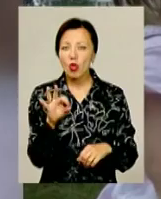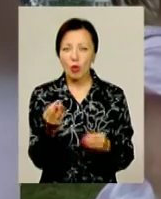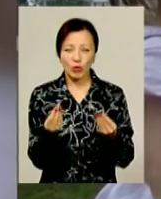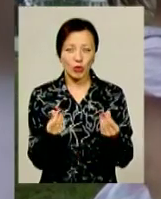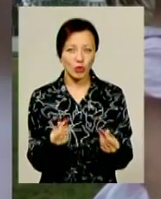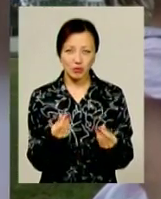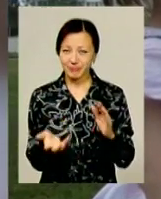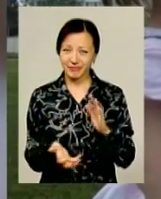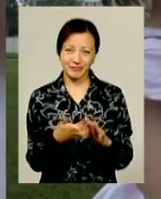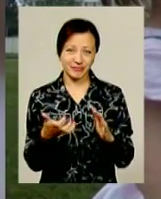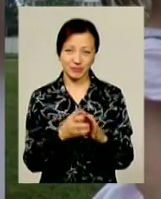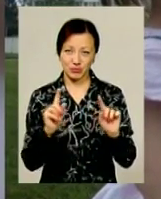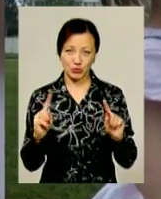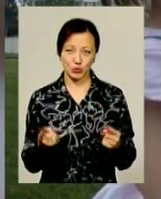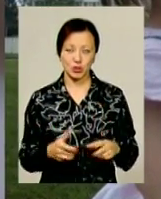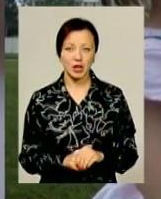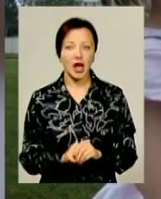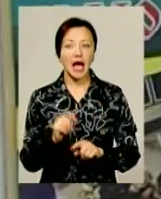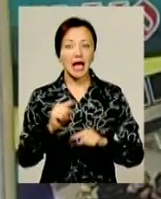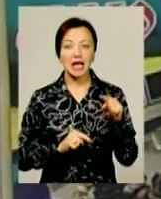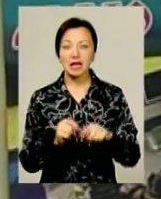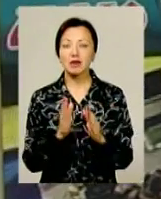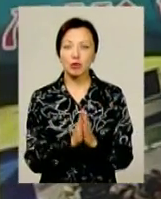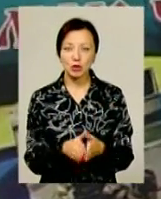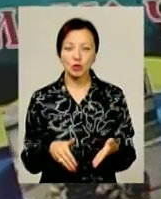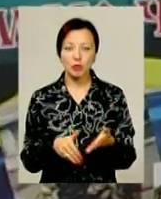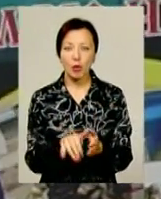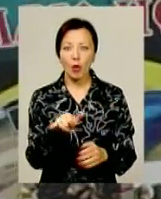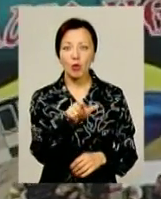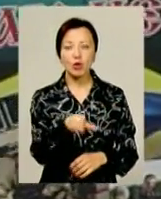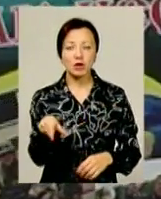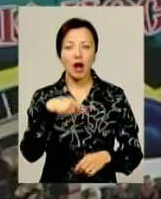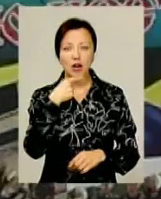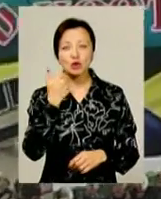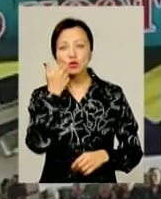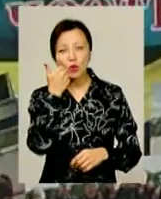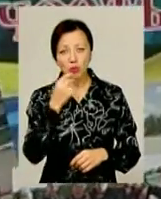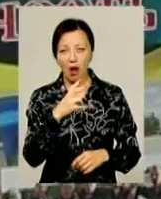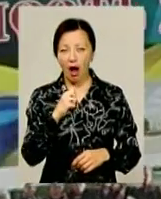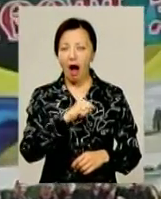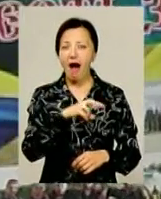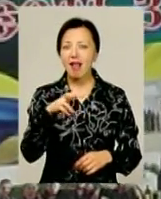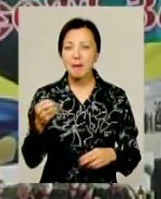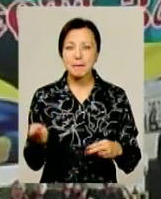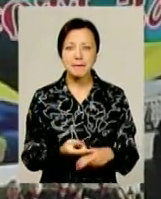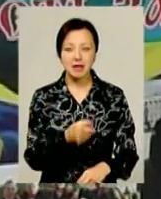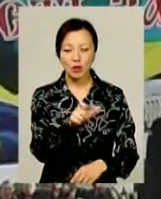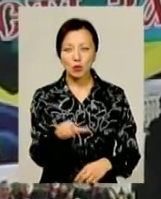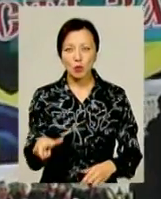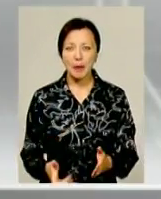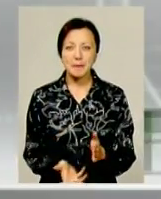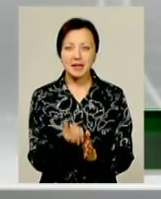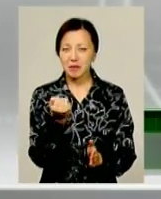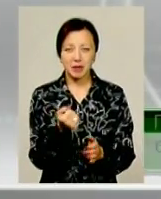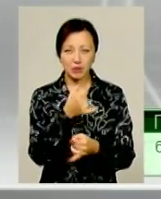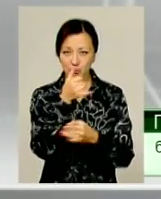і близько не наближається до потрібної. Тому рідні просять допомоги у небайдужих, кажуть, вже соромно, але без людської підтримки не обійтися.